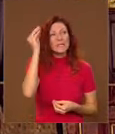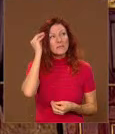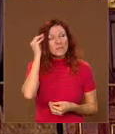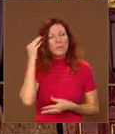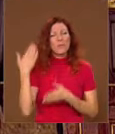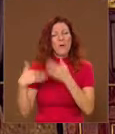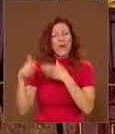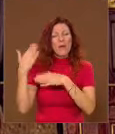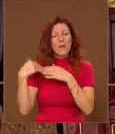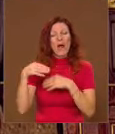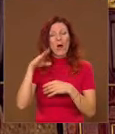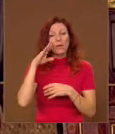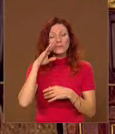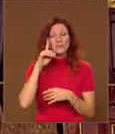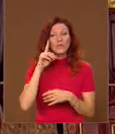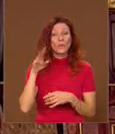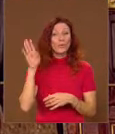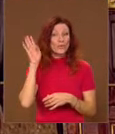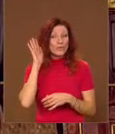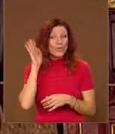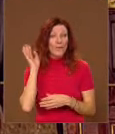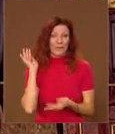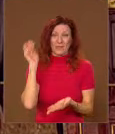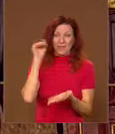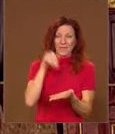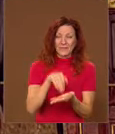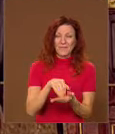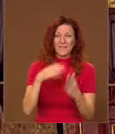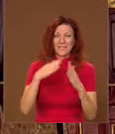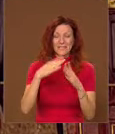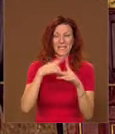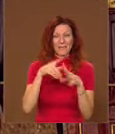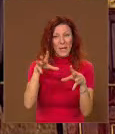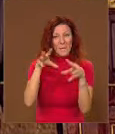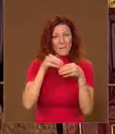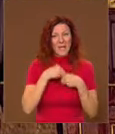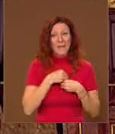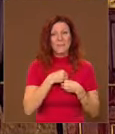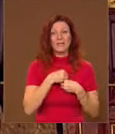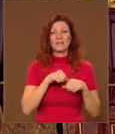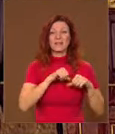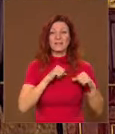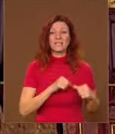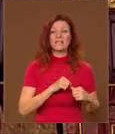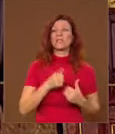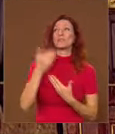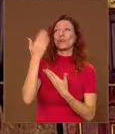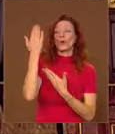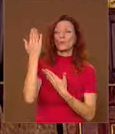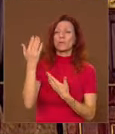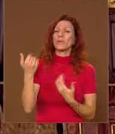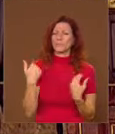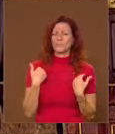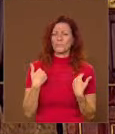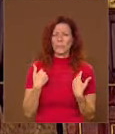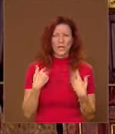праотците, които са чули призива и са приели Господ в сърцето си. Нашите съвременници, които го